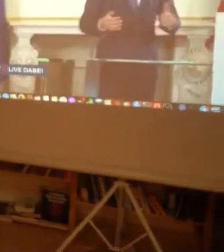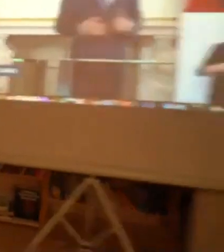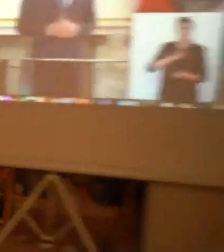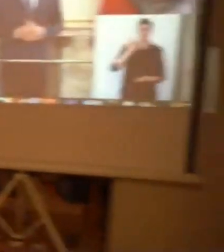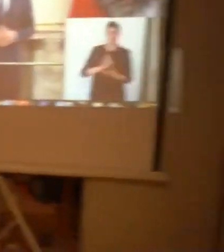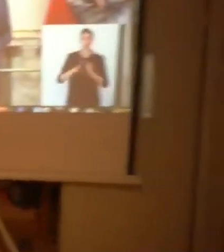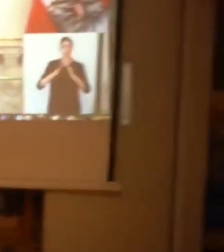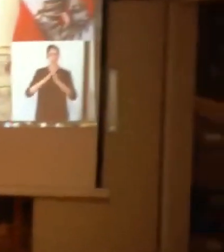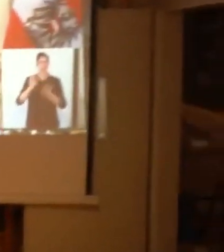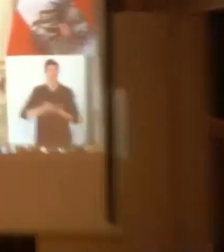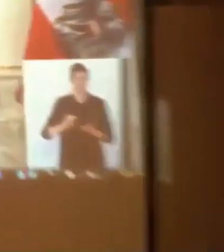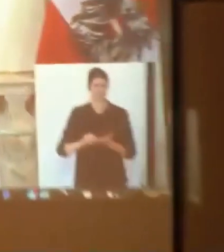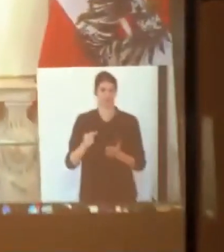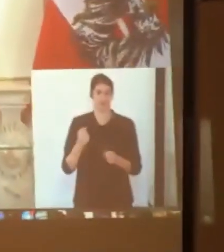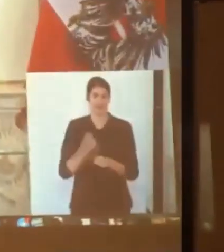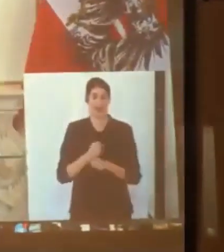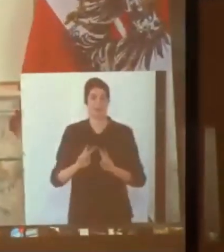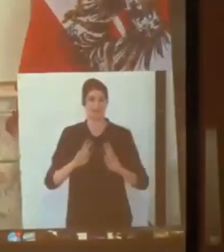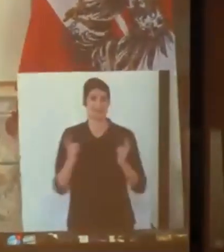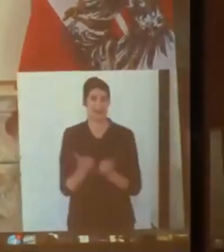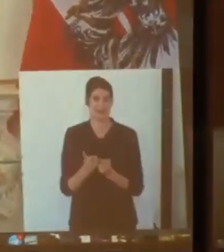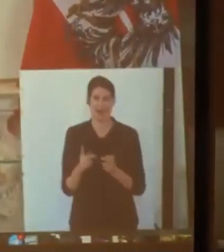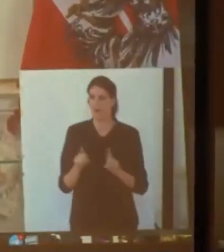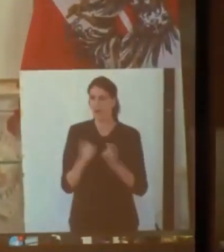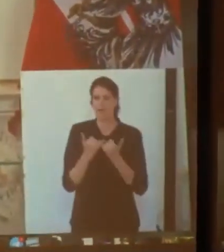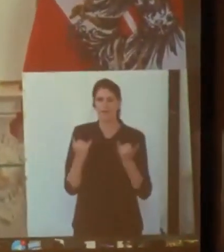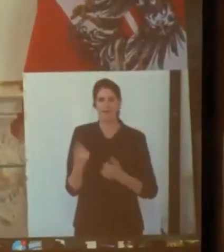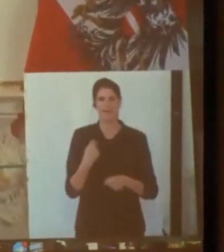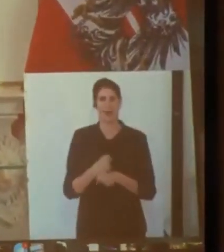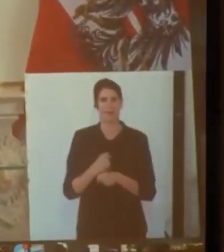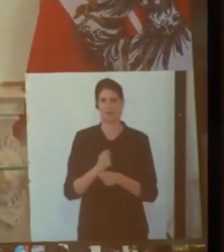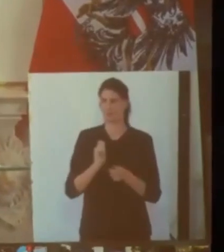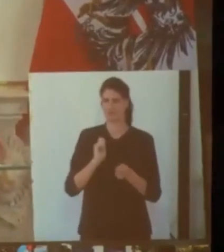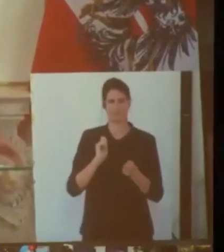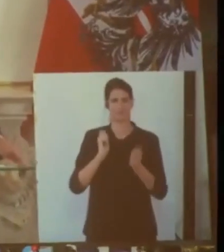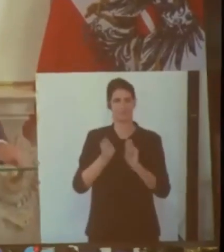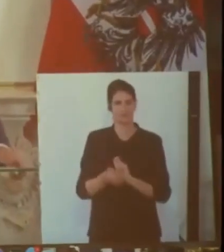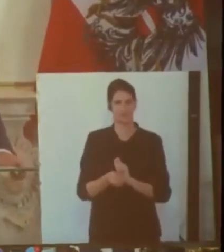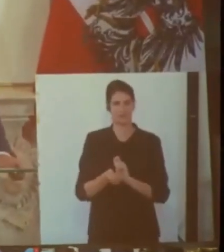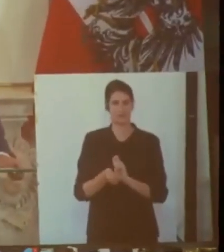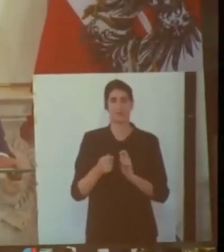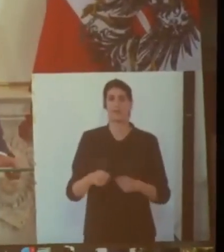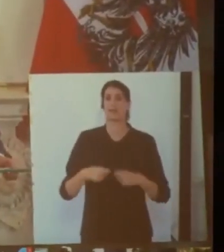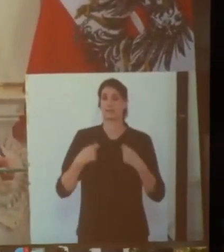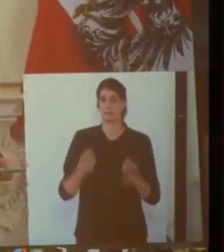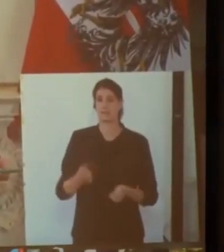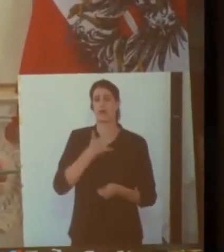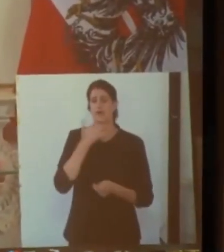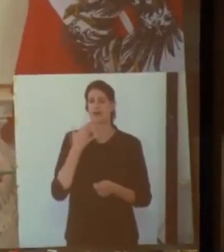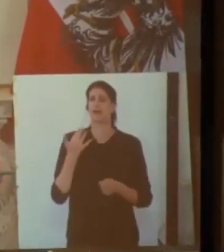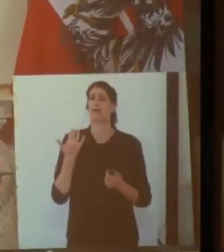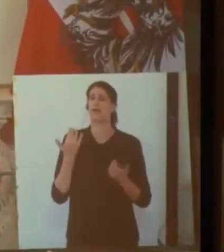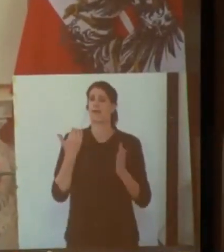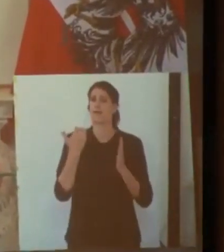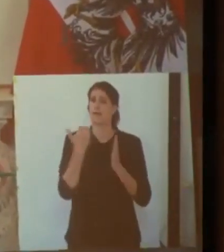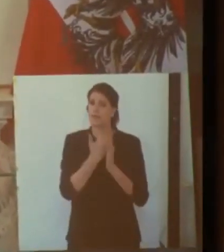Die Arbeitswelt und die Art und Weise, wie wir arbeiten, hat sich verändert. Und es gibt zahlreiche rechtliche Fragen zu klären,